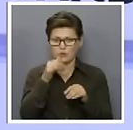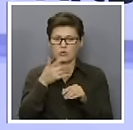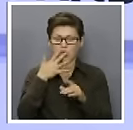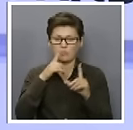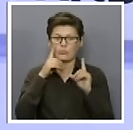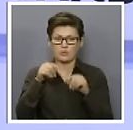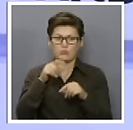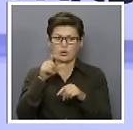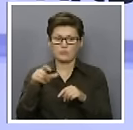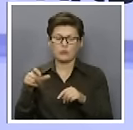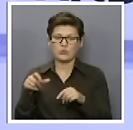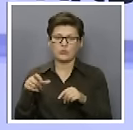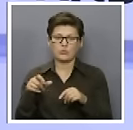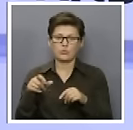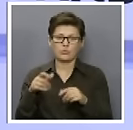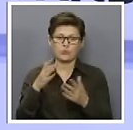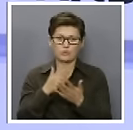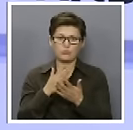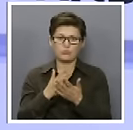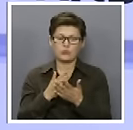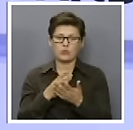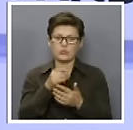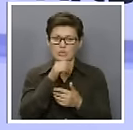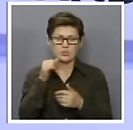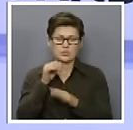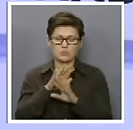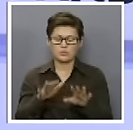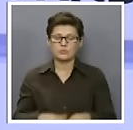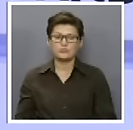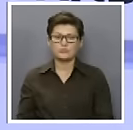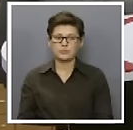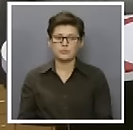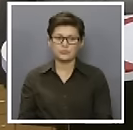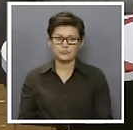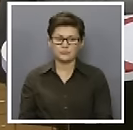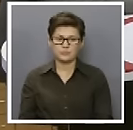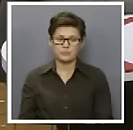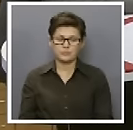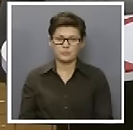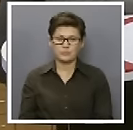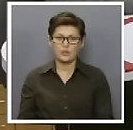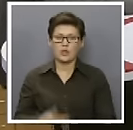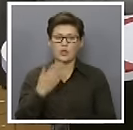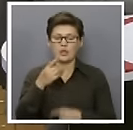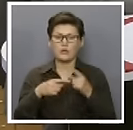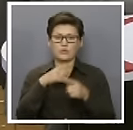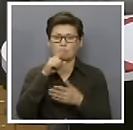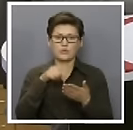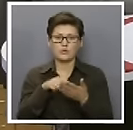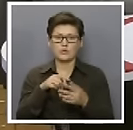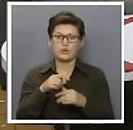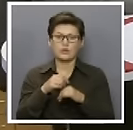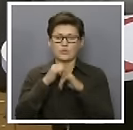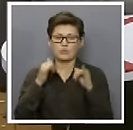жатқан азаматтардың бар екенін ол жасырын емес. Сәбет, келесі сұрақ өзіңізге арналады. Бізде осы дамыту